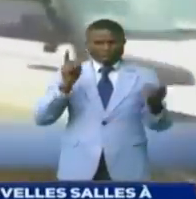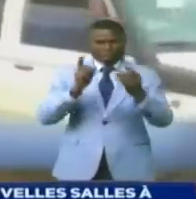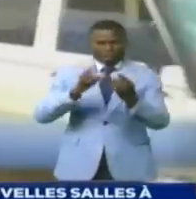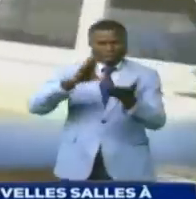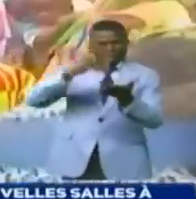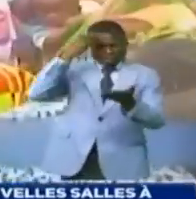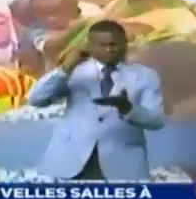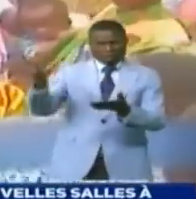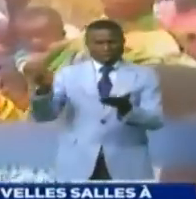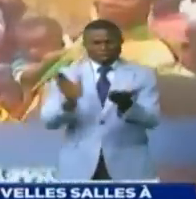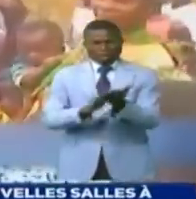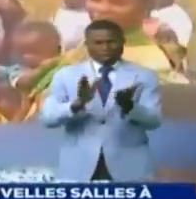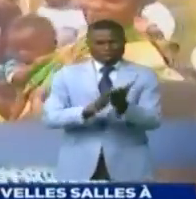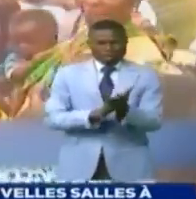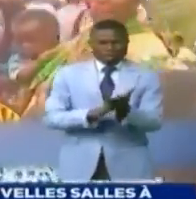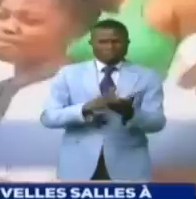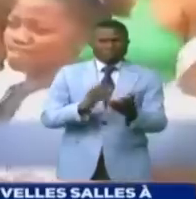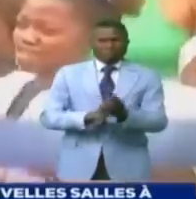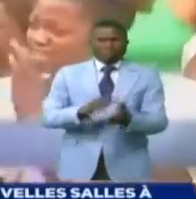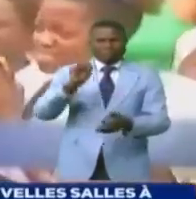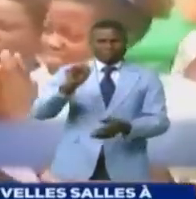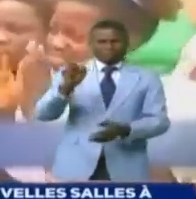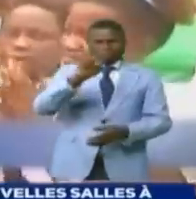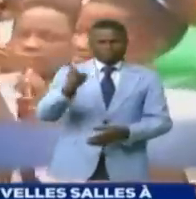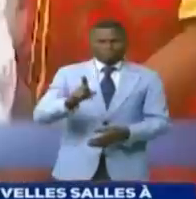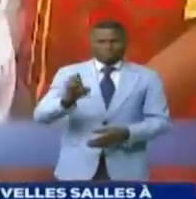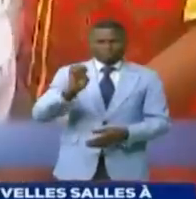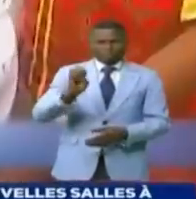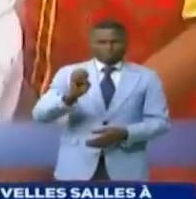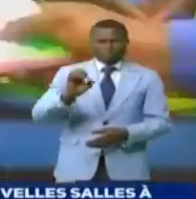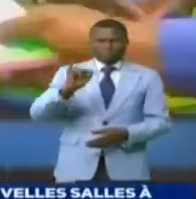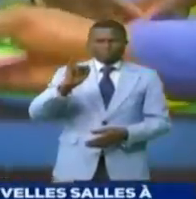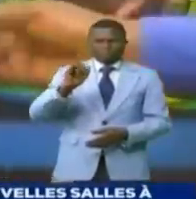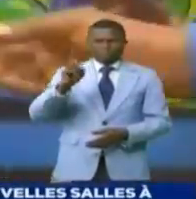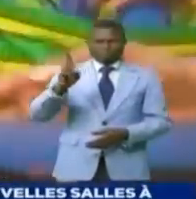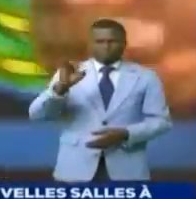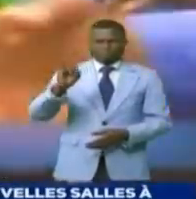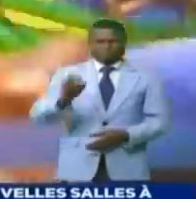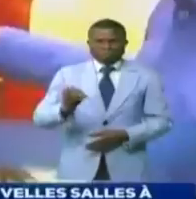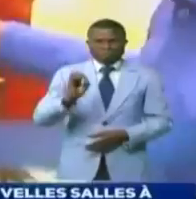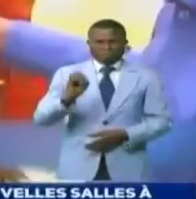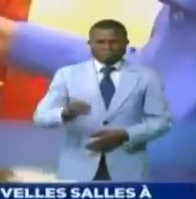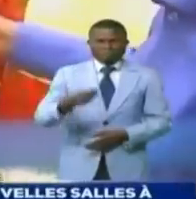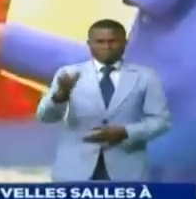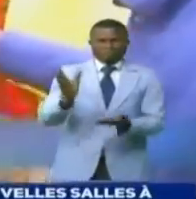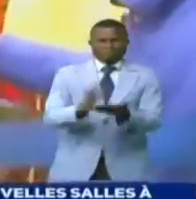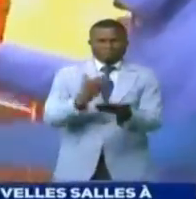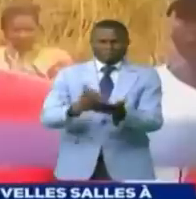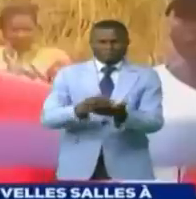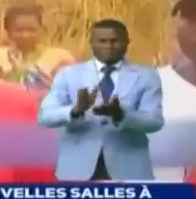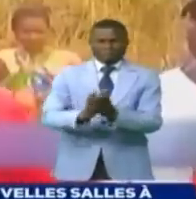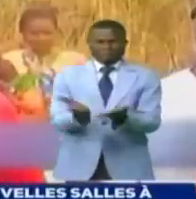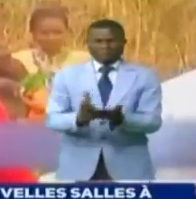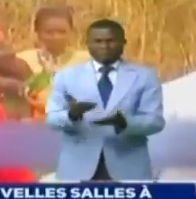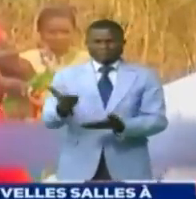autre école appelée Nzeidio. Il leur a remis quelques fournitures scolaires. C'est d'avoir notre